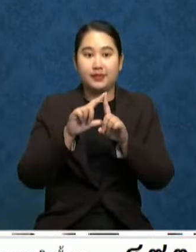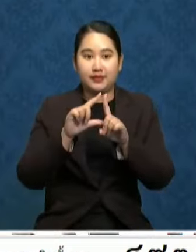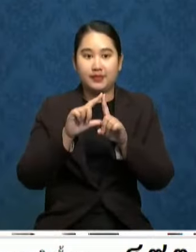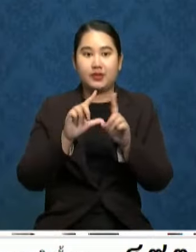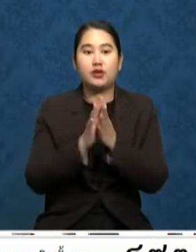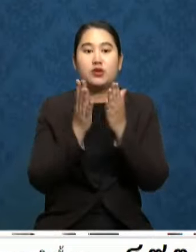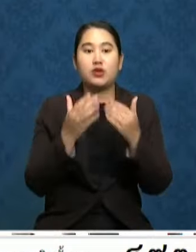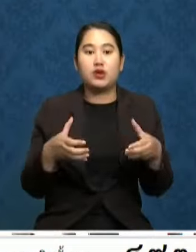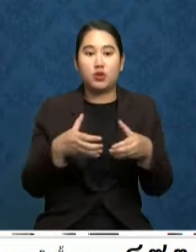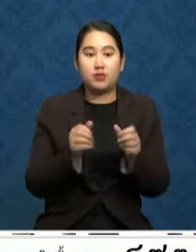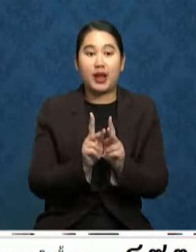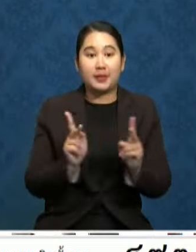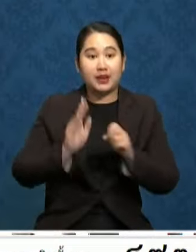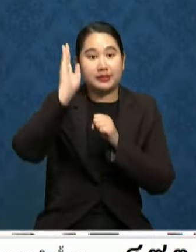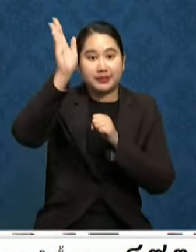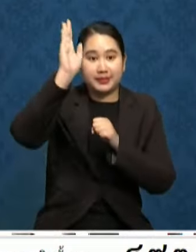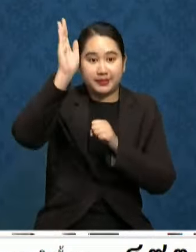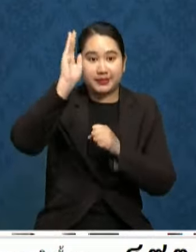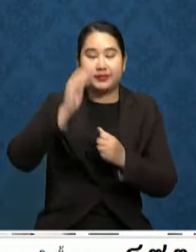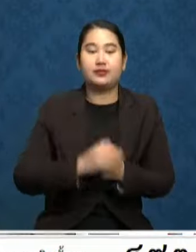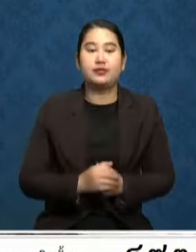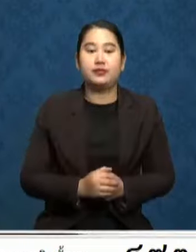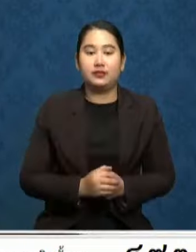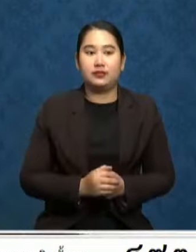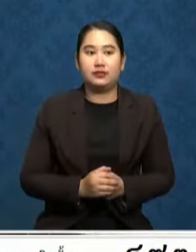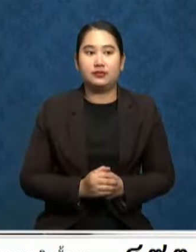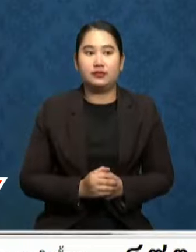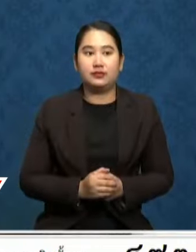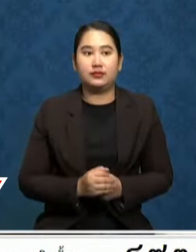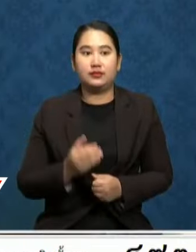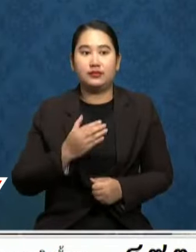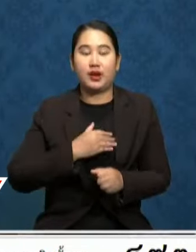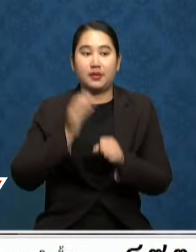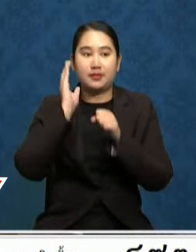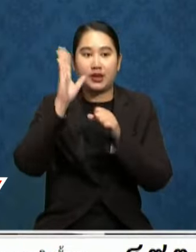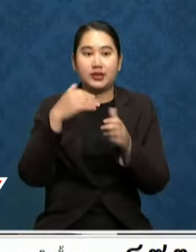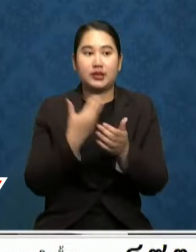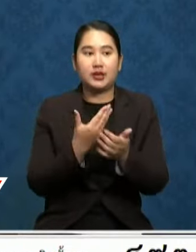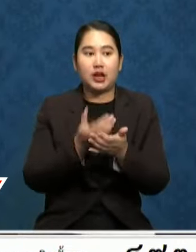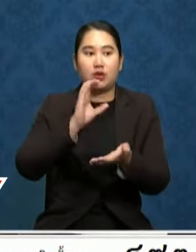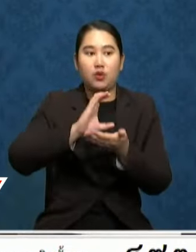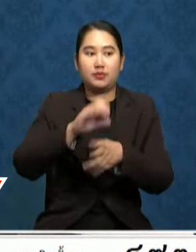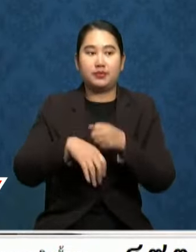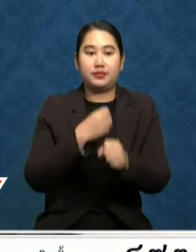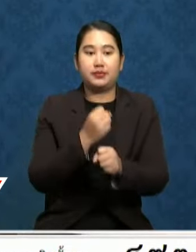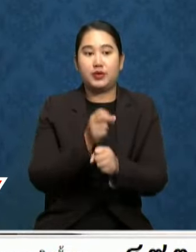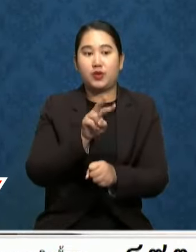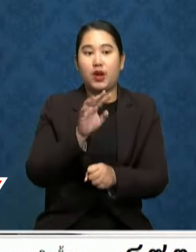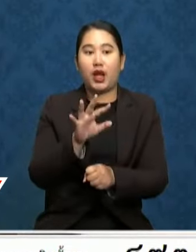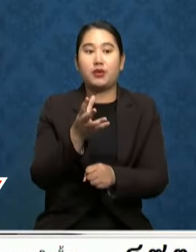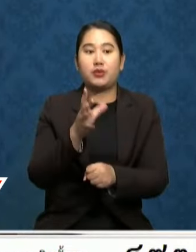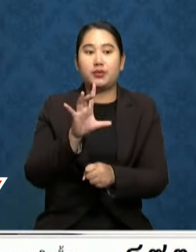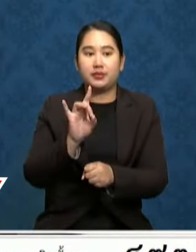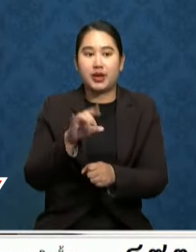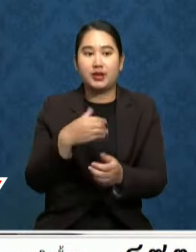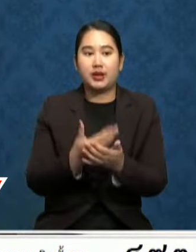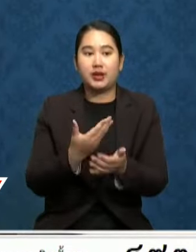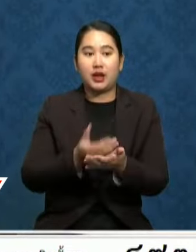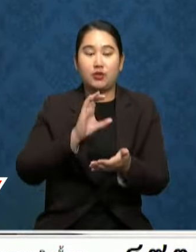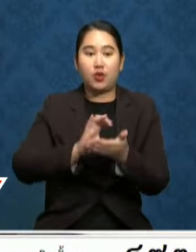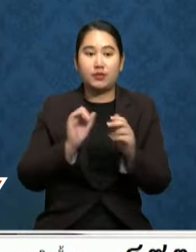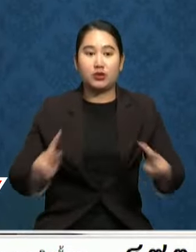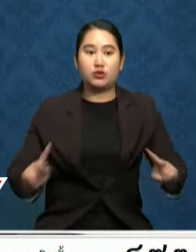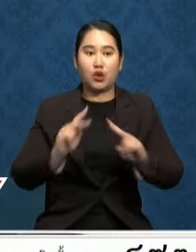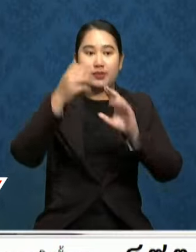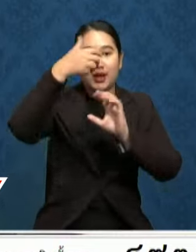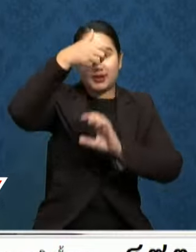way schoolี่ขอสง่วนความเห็ดในการอภฌบลาย มกประมาณ 68 ในวาระที่ 2ในส่วนของกระ